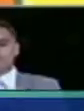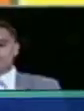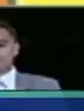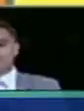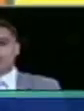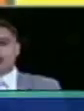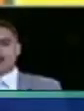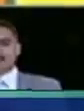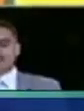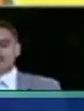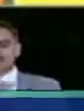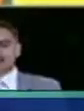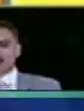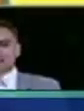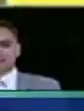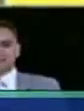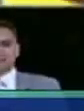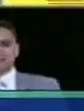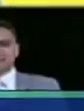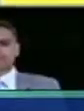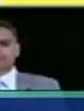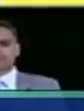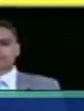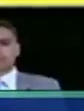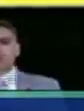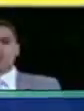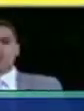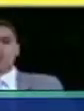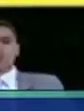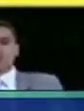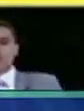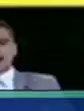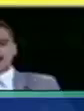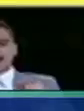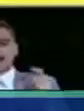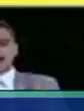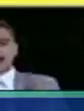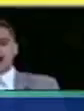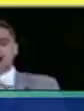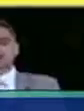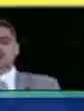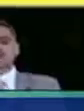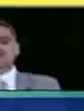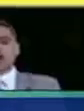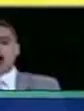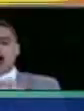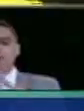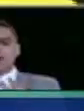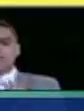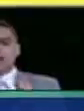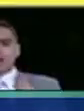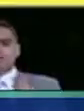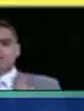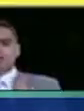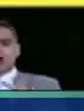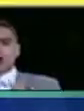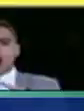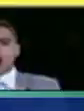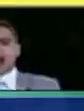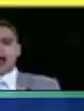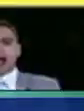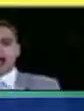باختلاف طبقاتهم، يعني اللي موجود قدام مني هنا شريحه من كل المجتمع المصري، رجال أعمال على